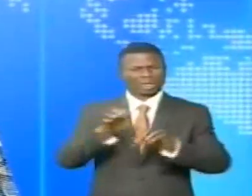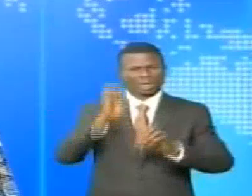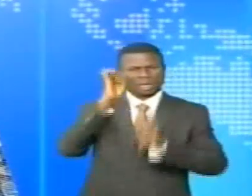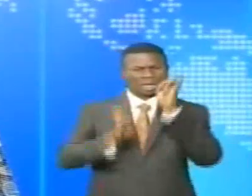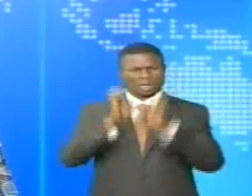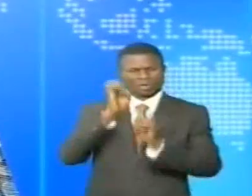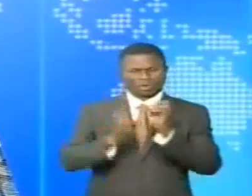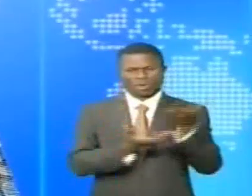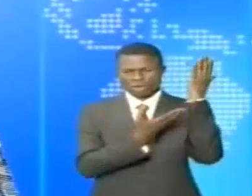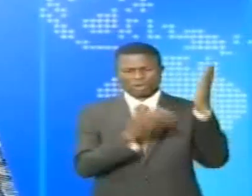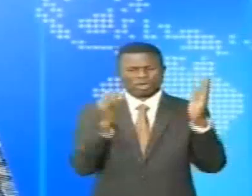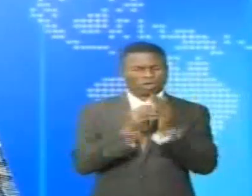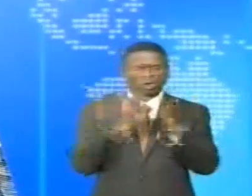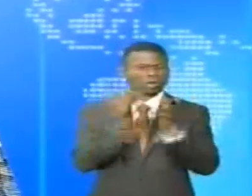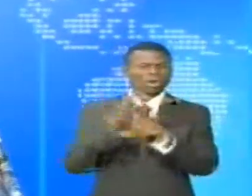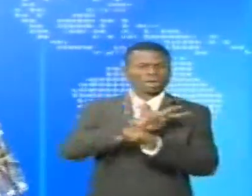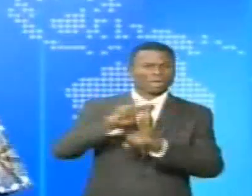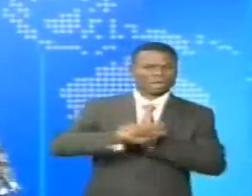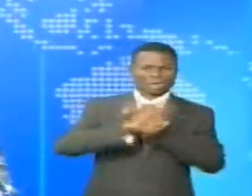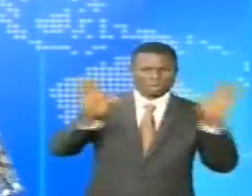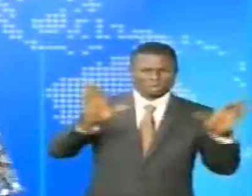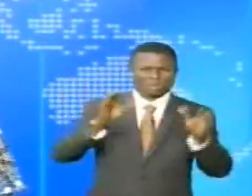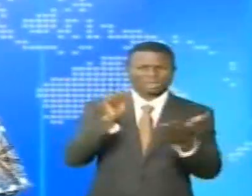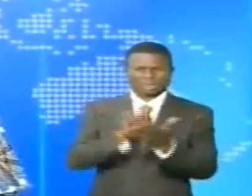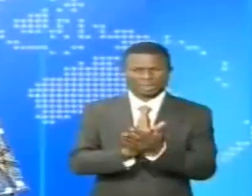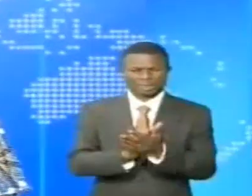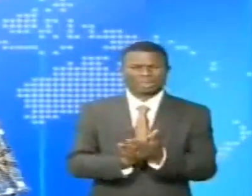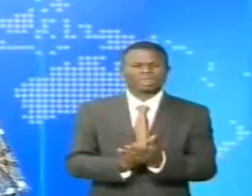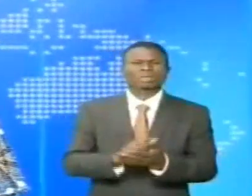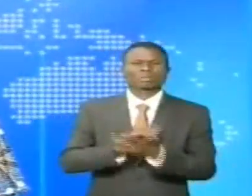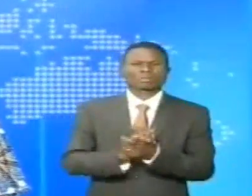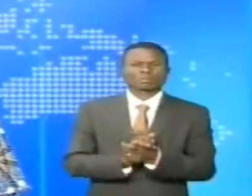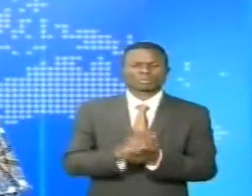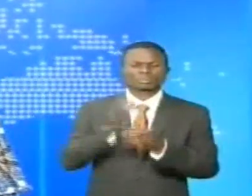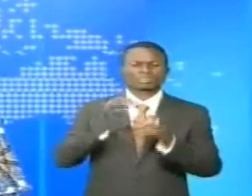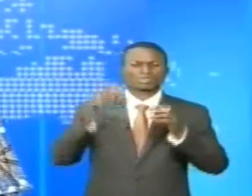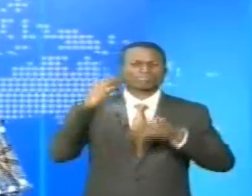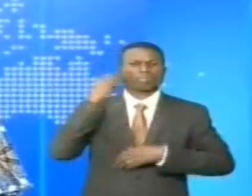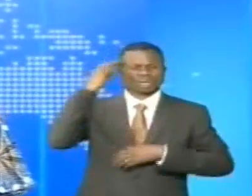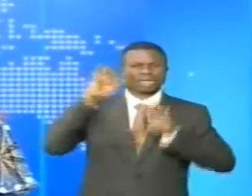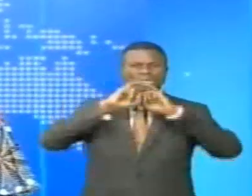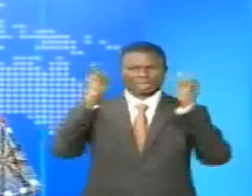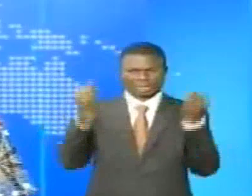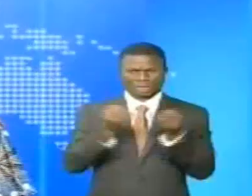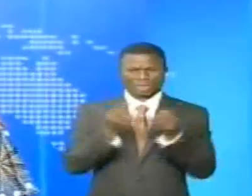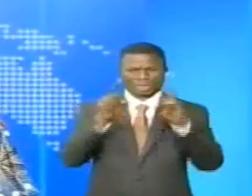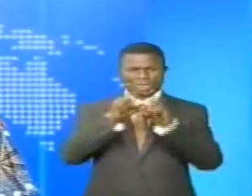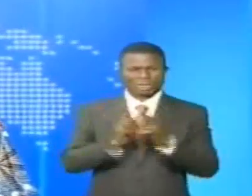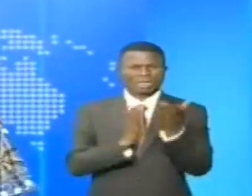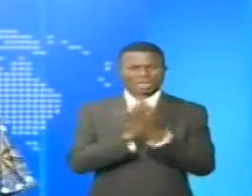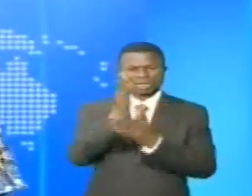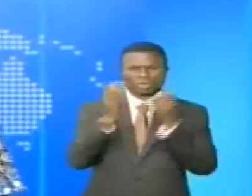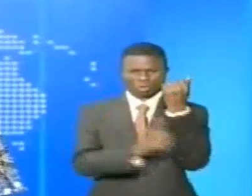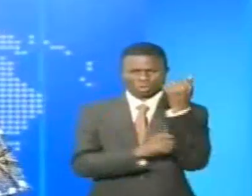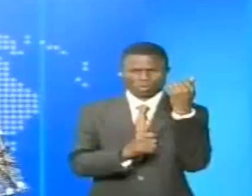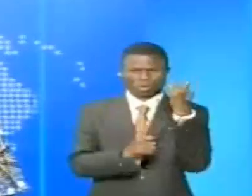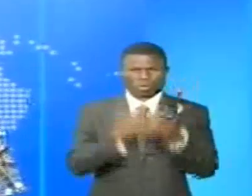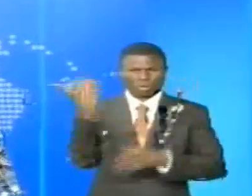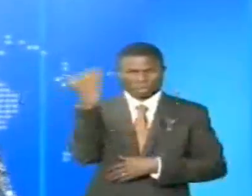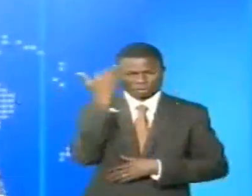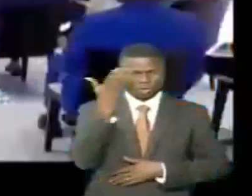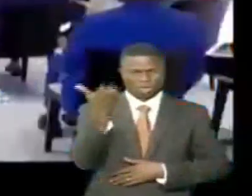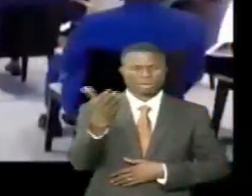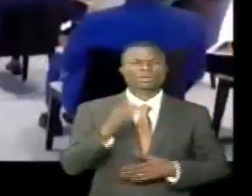l'impact contre le COVID-19. Il s'agit de Julien Palouk de l'Industrie et André Litté des Droits humains. On fait le point avec Sylvie Mouimbou.